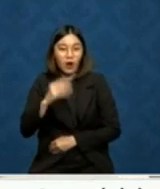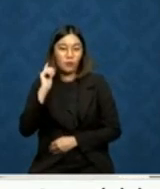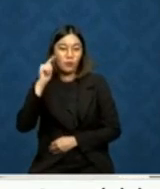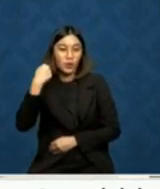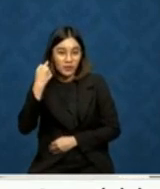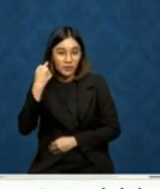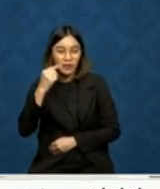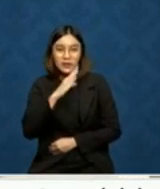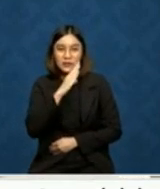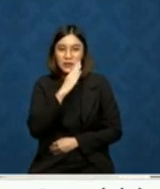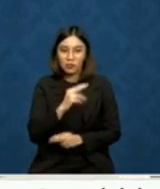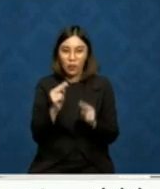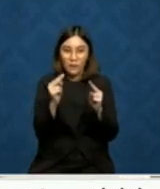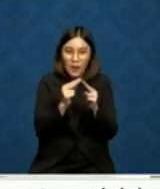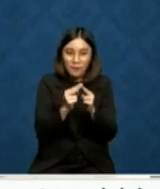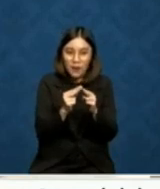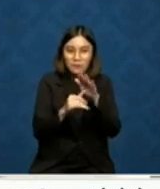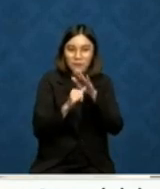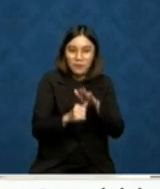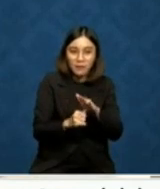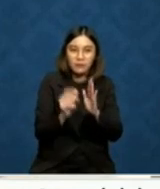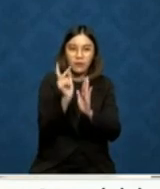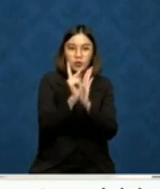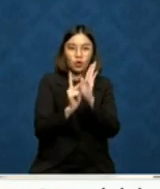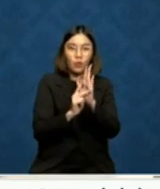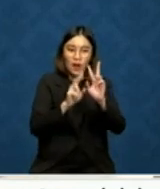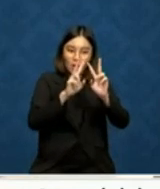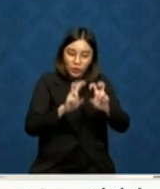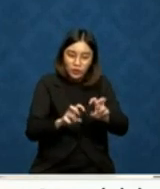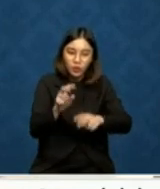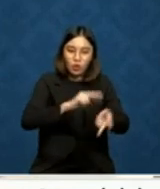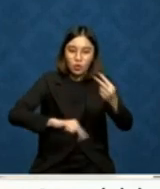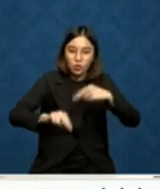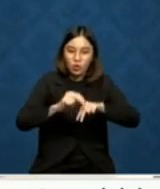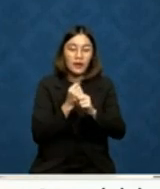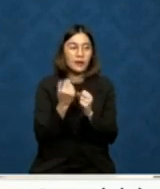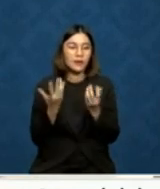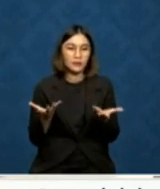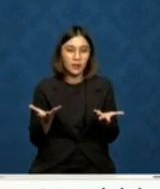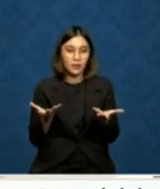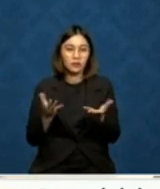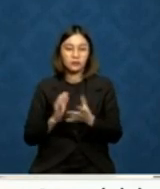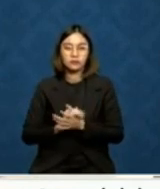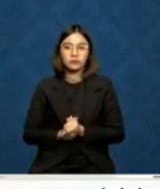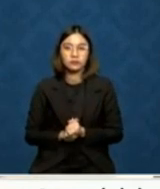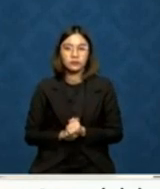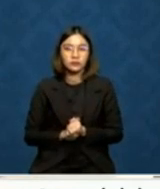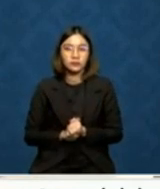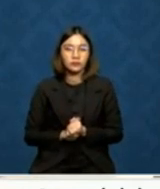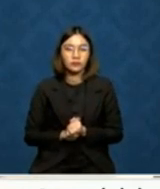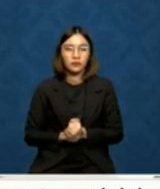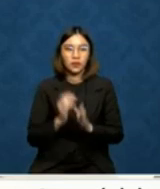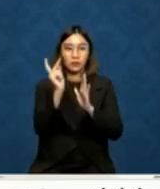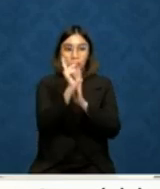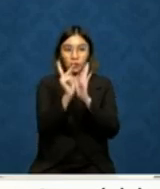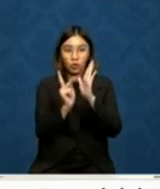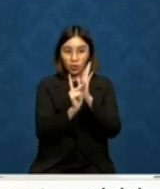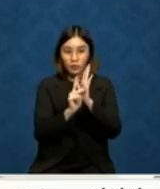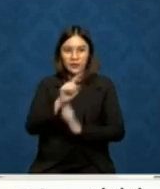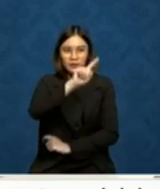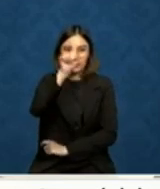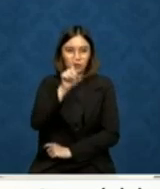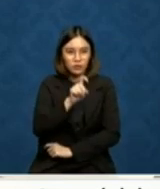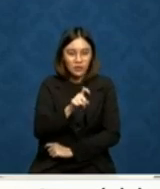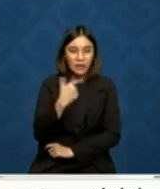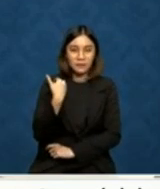ป็นผู้ที่ถูกกระทำกฎหมายนั้นจะตีความและคุ้มครองเขาได้อย่างไรกฎหมายจะตั้งคำถามขึ้น